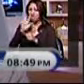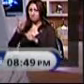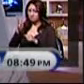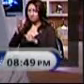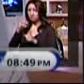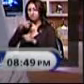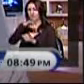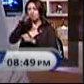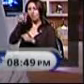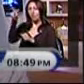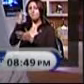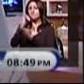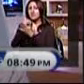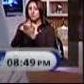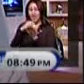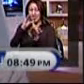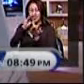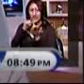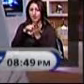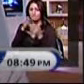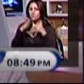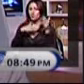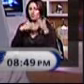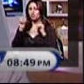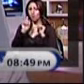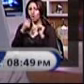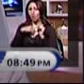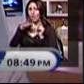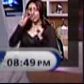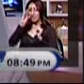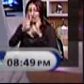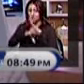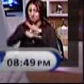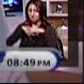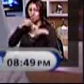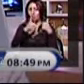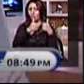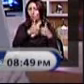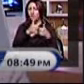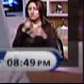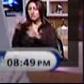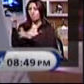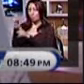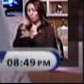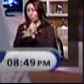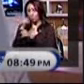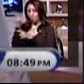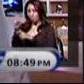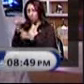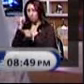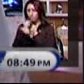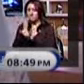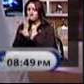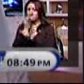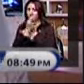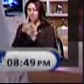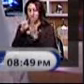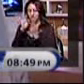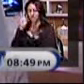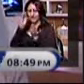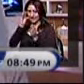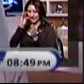يبقى الناس تنتقده هو، واخبار حركة. انما انا يعني اكتست الامتحان بتاعي امام قراء الادب، انا